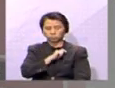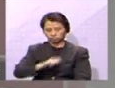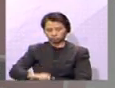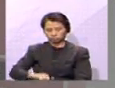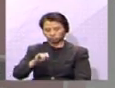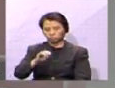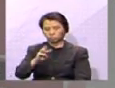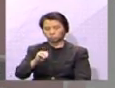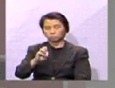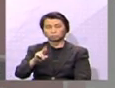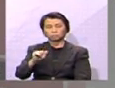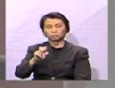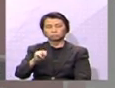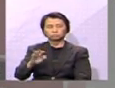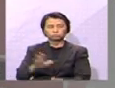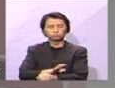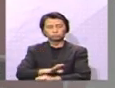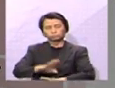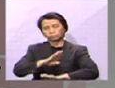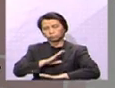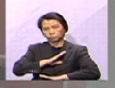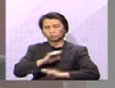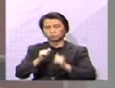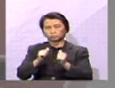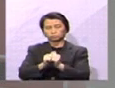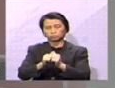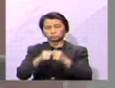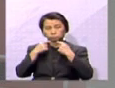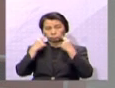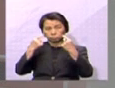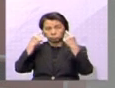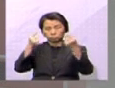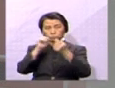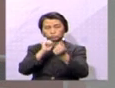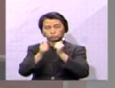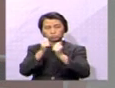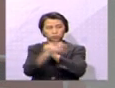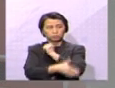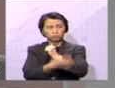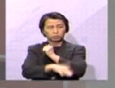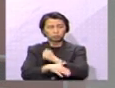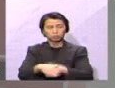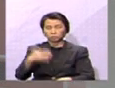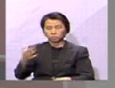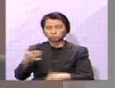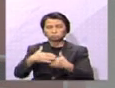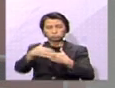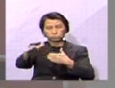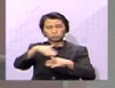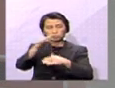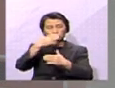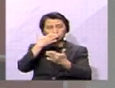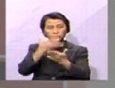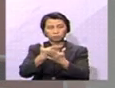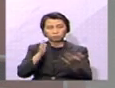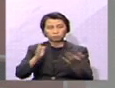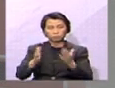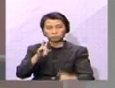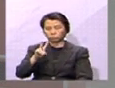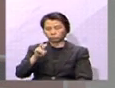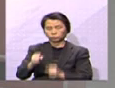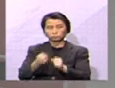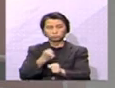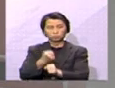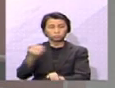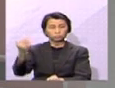Imran tuanku Jafar cukup berpuas hati dengan pencapaian sukan negara bagi beliau ia jauh lebih berbanding 20